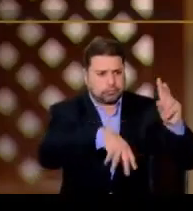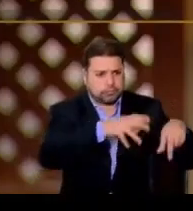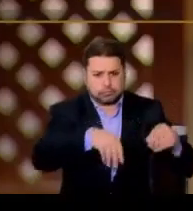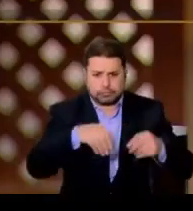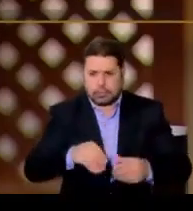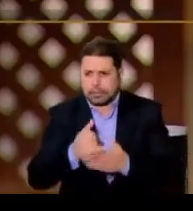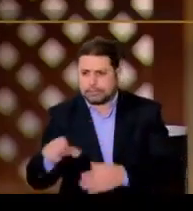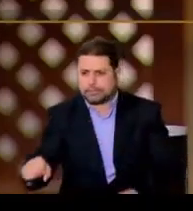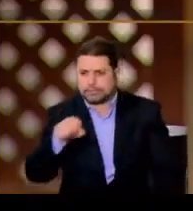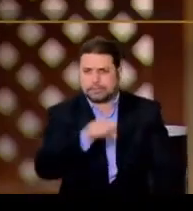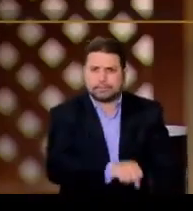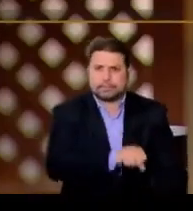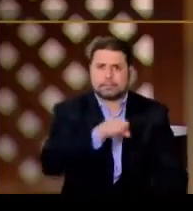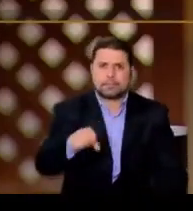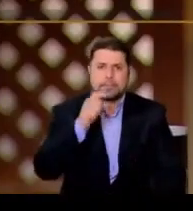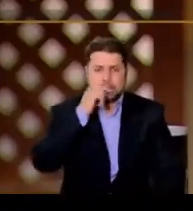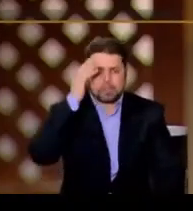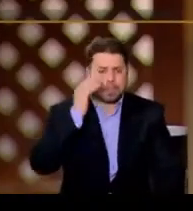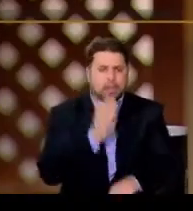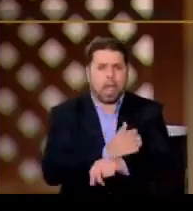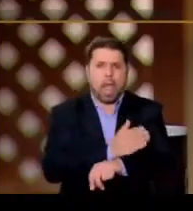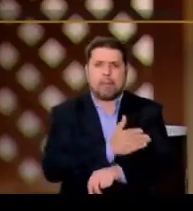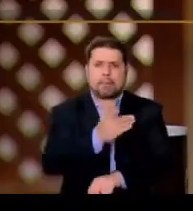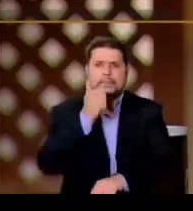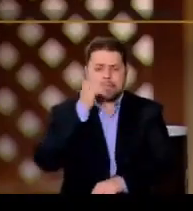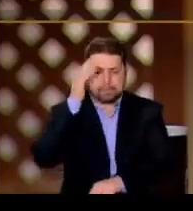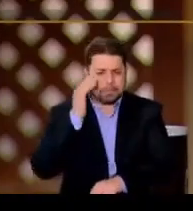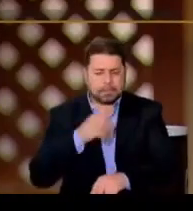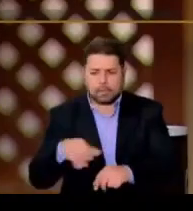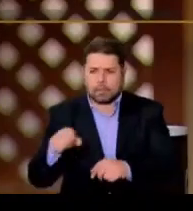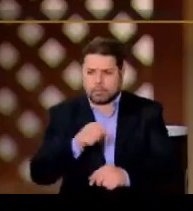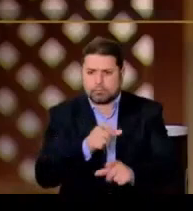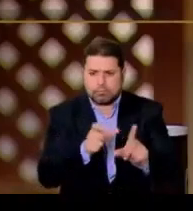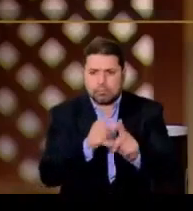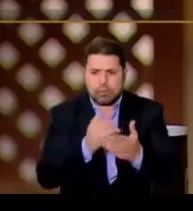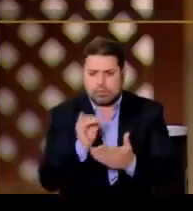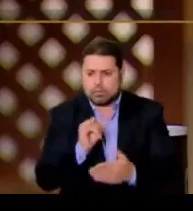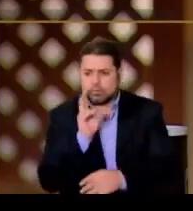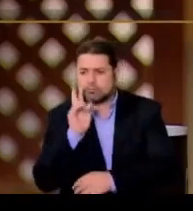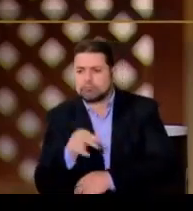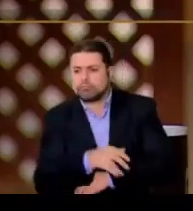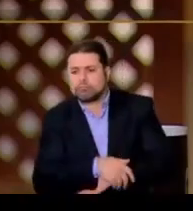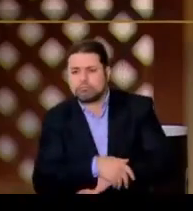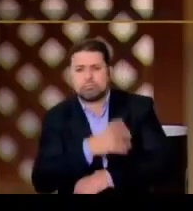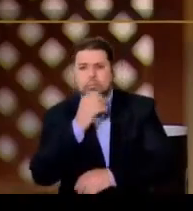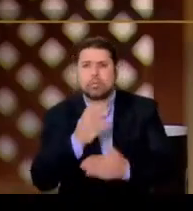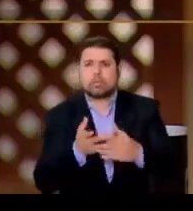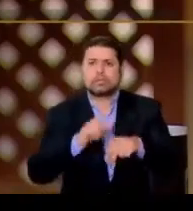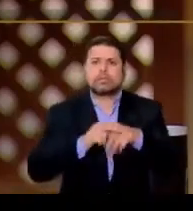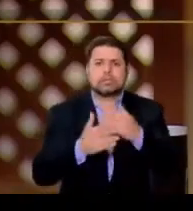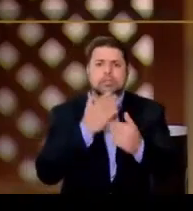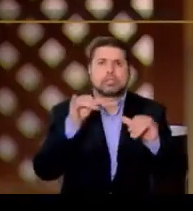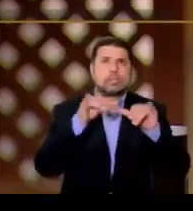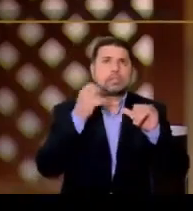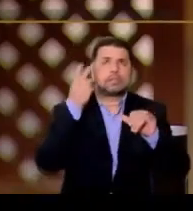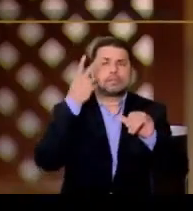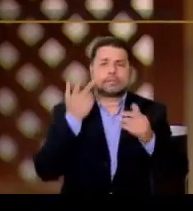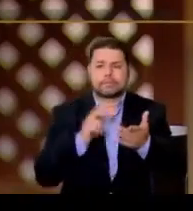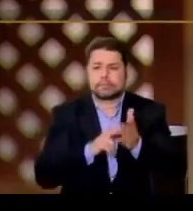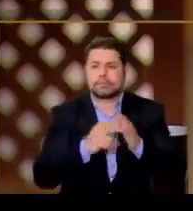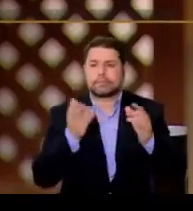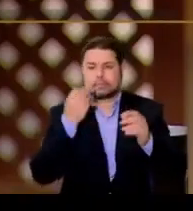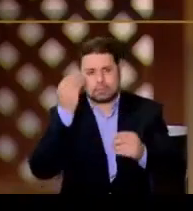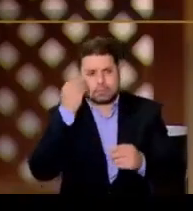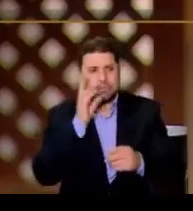وتوصل الولاد للمدرسه وتستقبل الاولاد من المدرسه وتابعهم هم بيحلوا الواجبات وما استجد من تكنولوجي